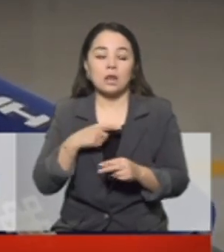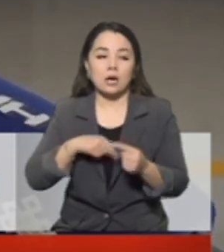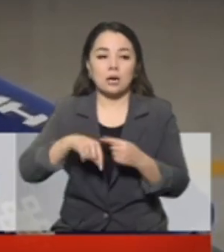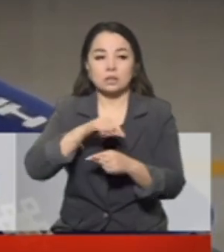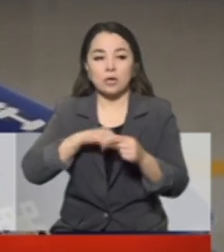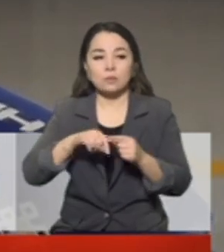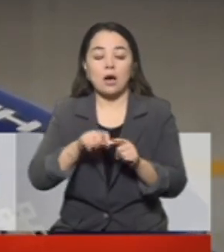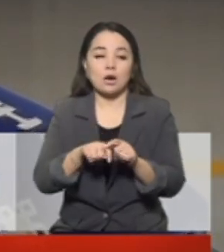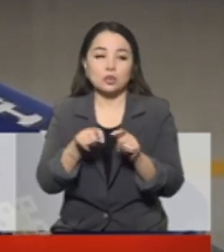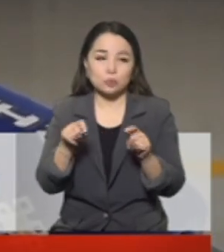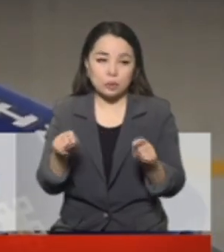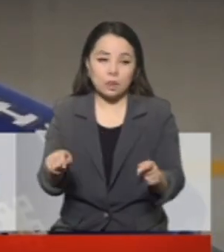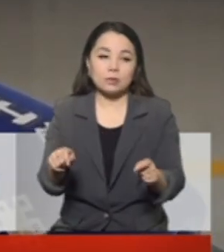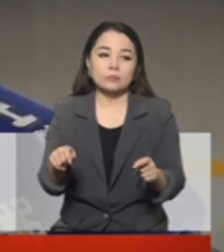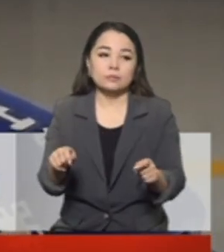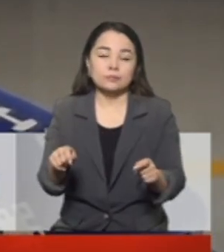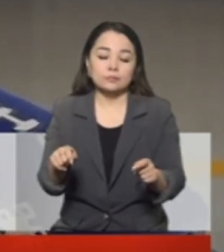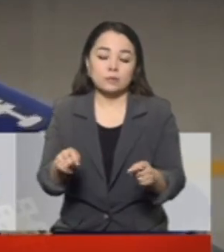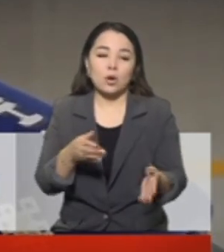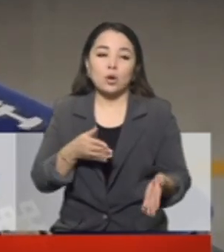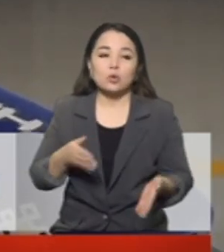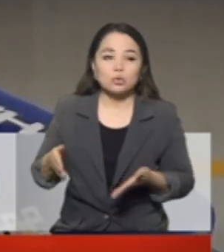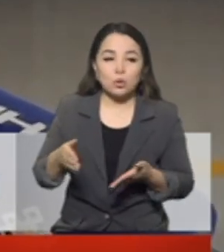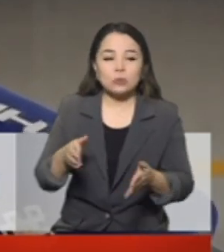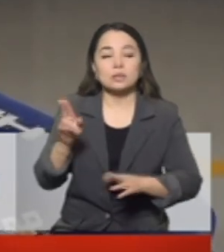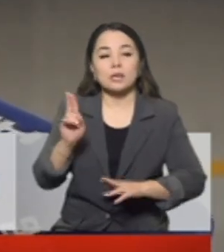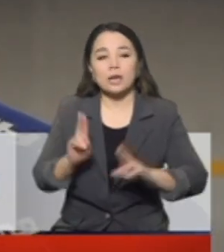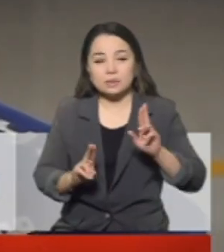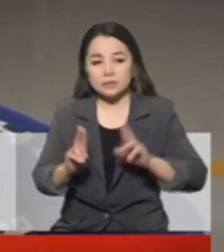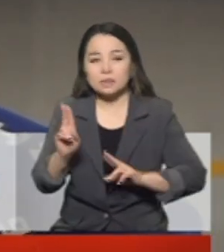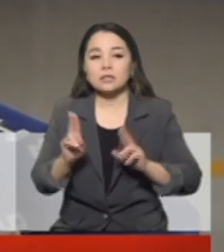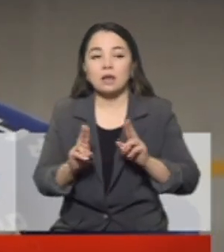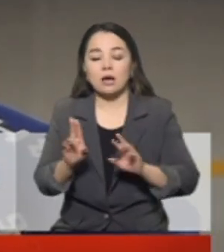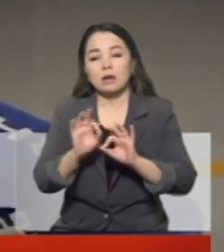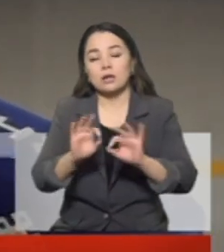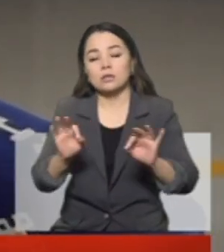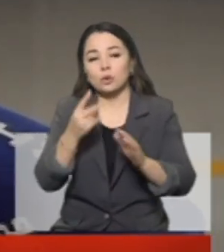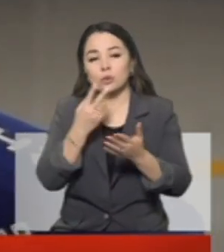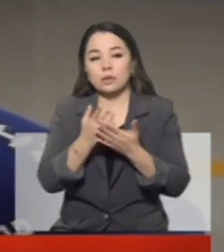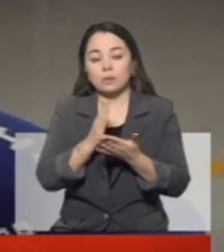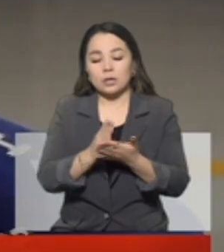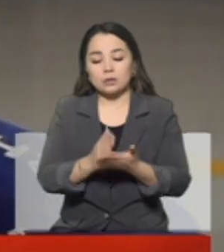кәсіптерін ашуда жолдарын, тәсілдерін айтып түсіндіруде.